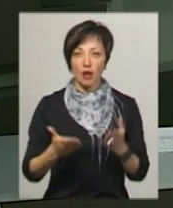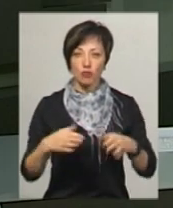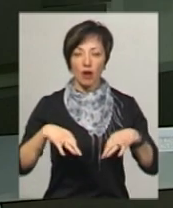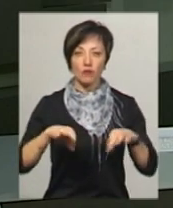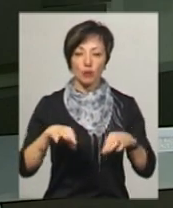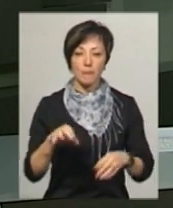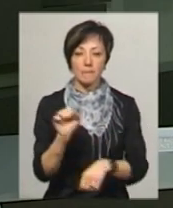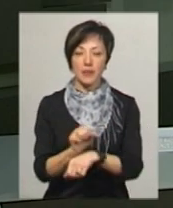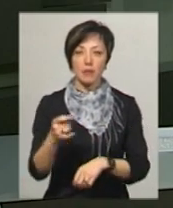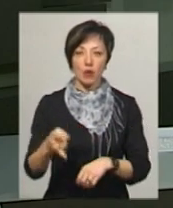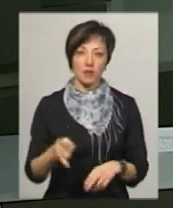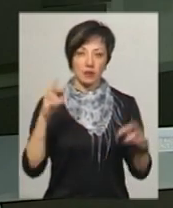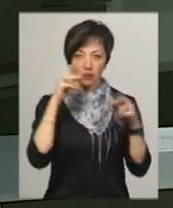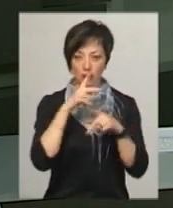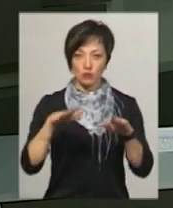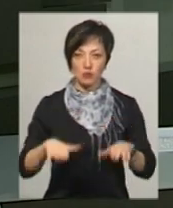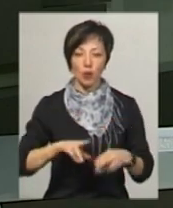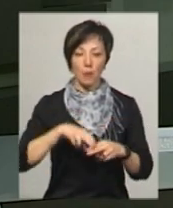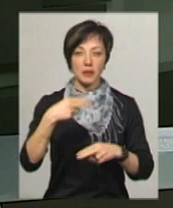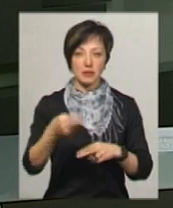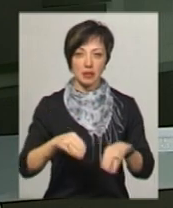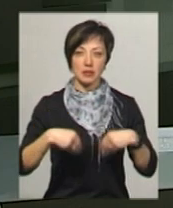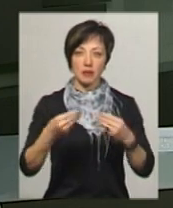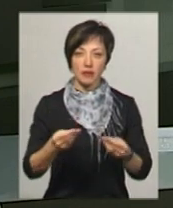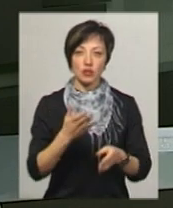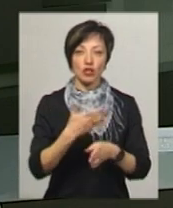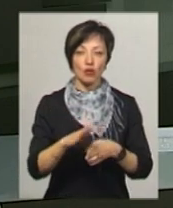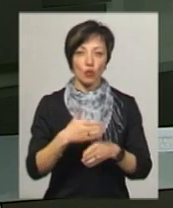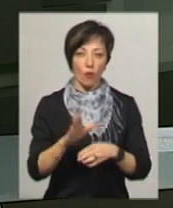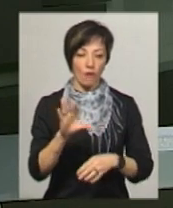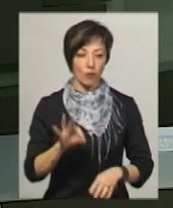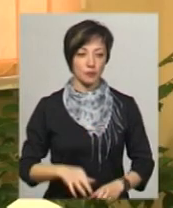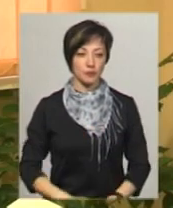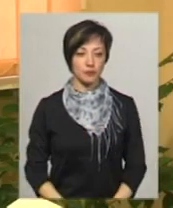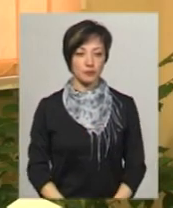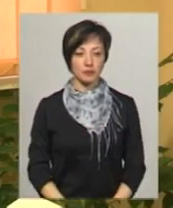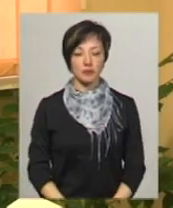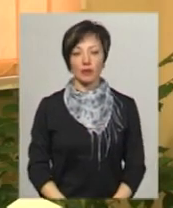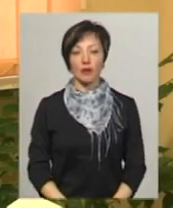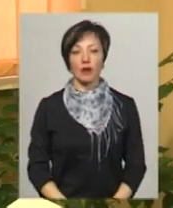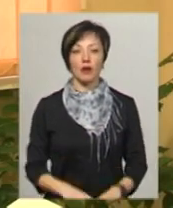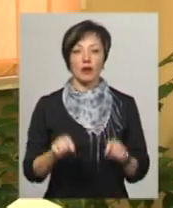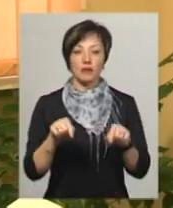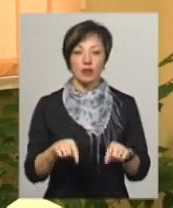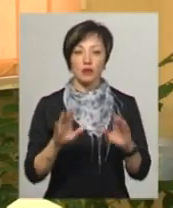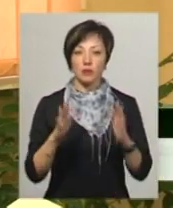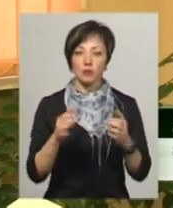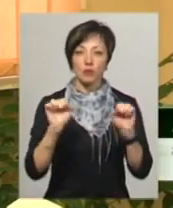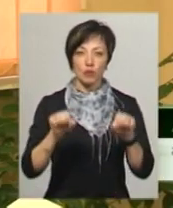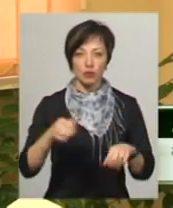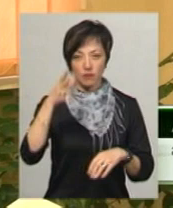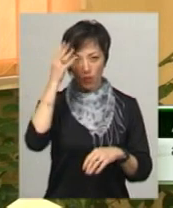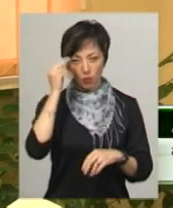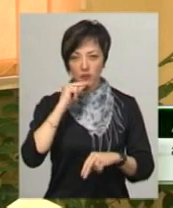авто припарковане у неналежному місці, компенсація надаватиметься частково. У даному випадку може враховуватися